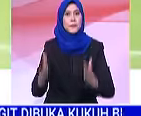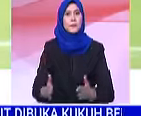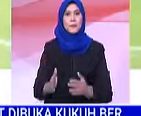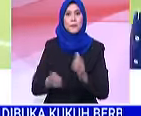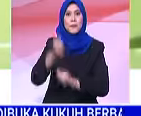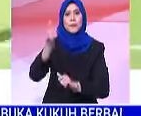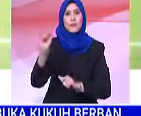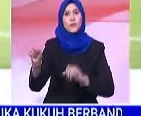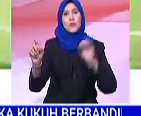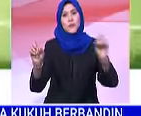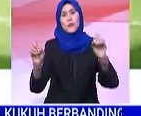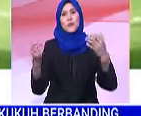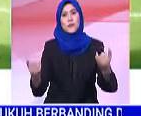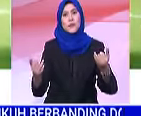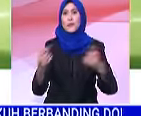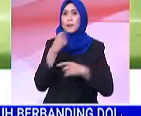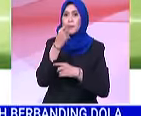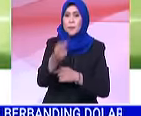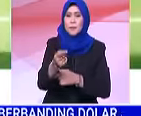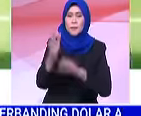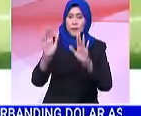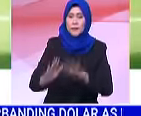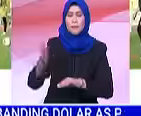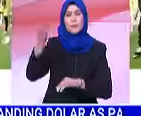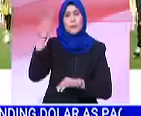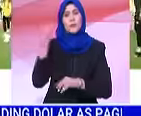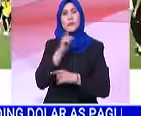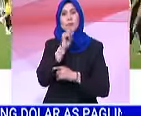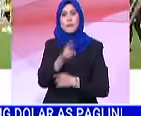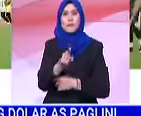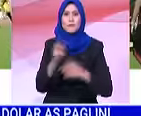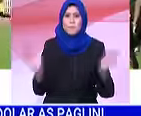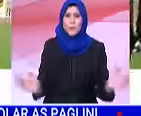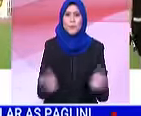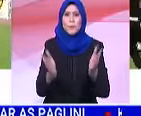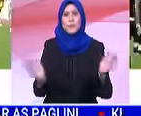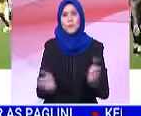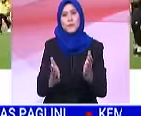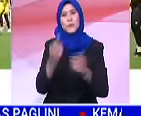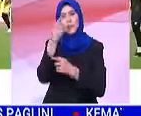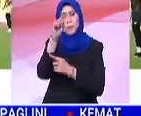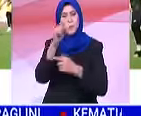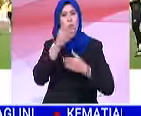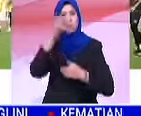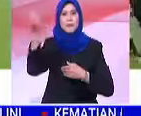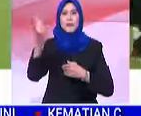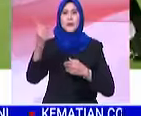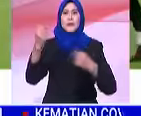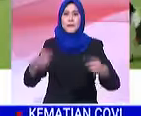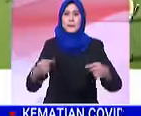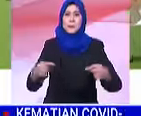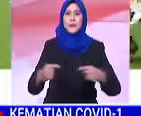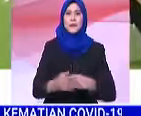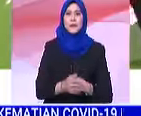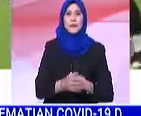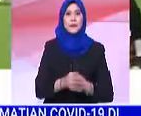kemenangan 1-0 skuad sangkanca itu ke atas Perak FC ahad lalu pastinya menyuntik moral mereka untuk berada pada tahap terbaik. Sebelum ini,